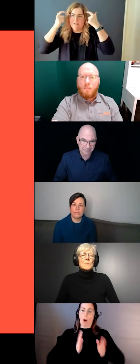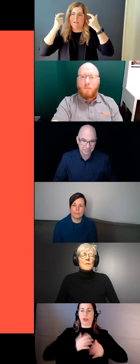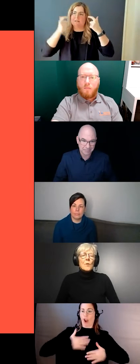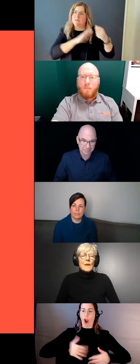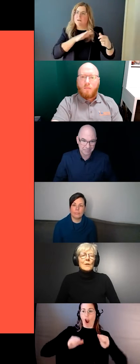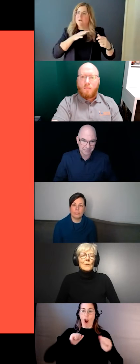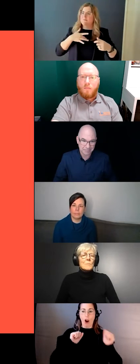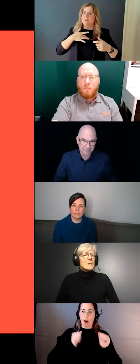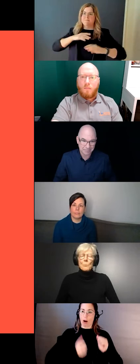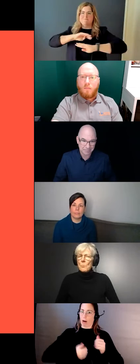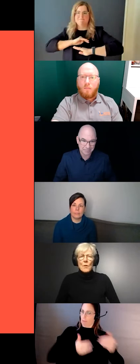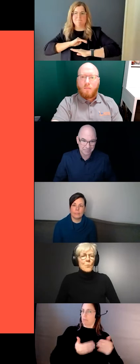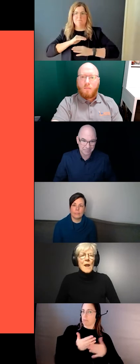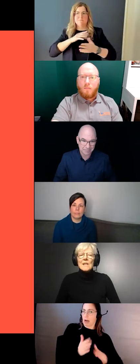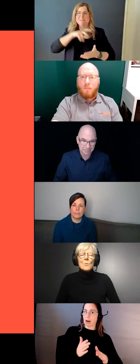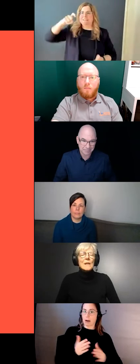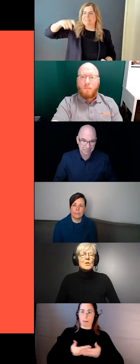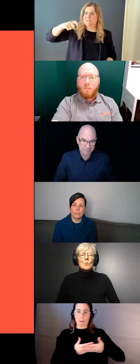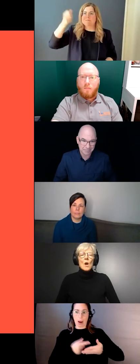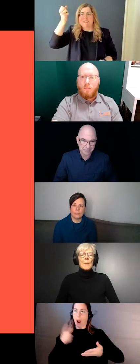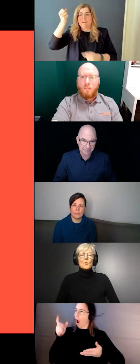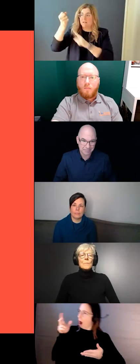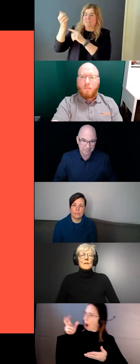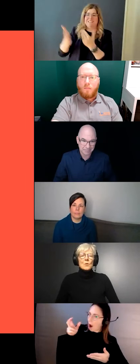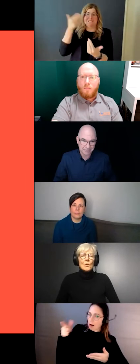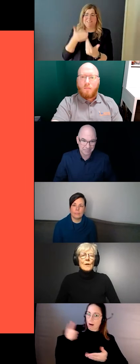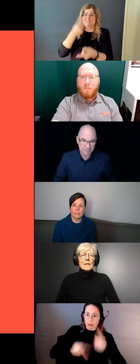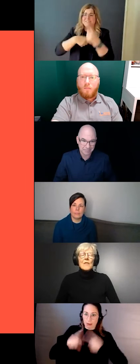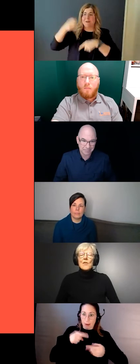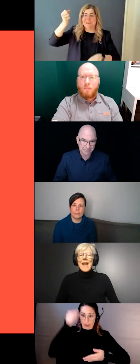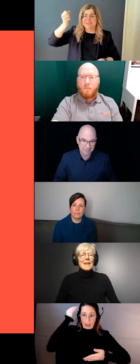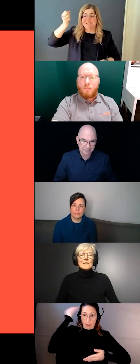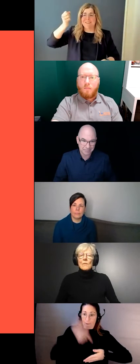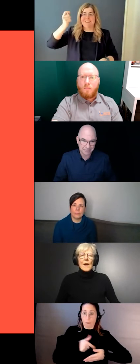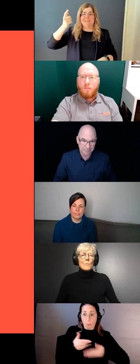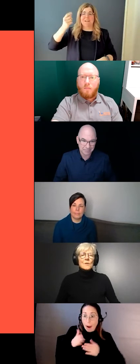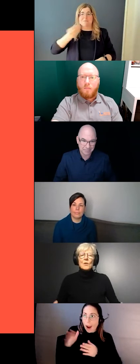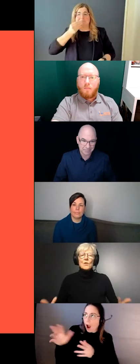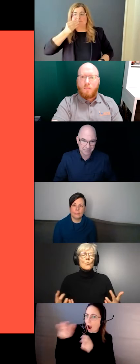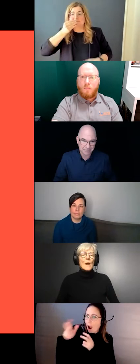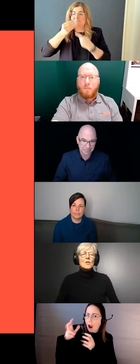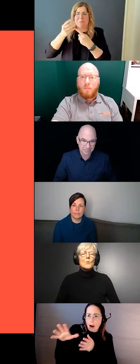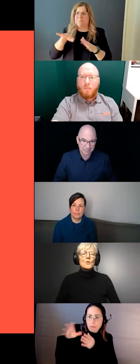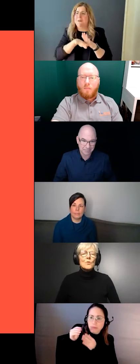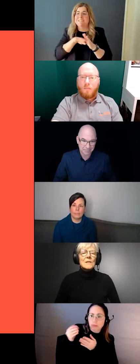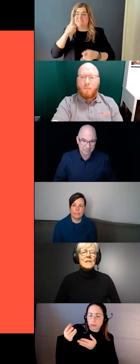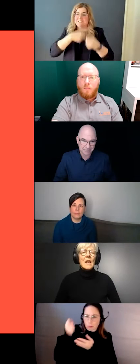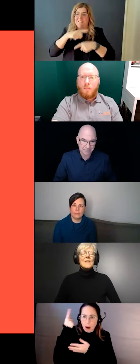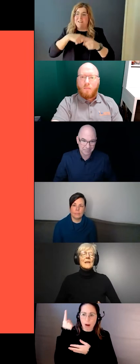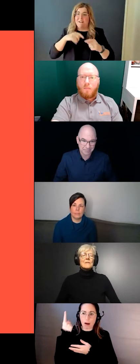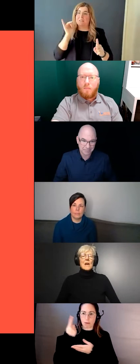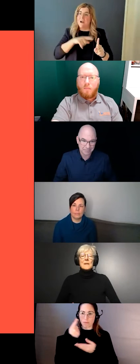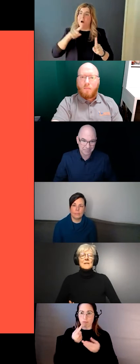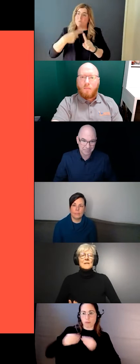le langage des signes avant même de parler. Le cerveau est prêt à absorber et le comprendre, l'apprendre, leur mouvement motorisé. Ils peuvent